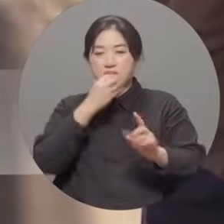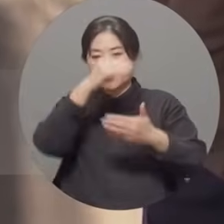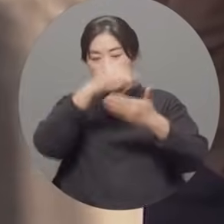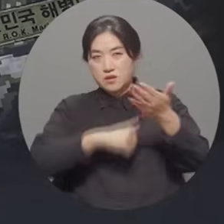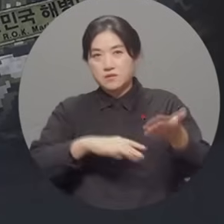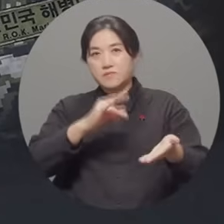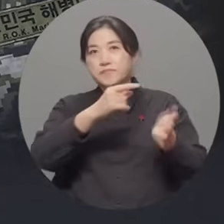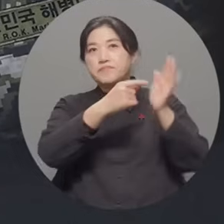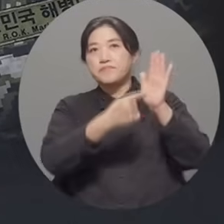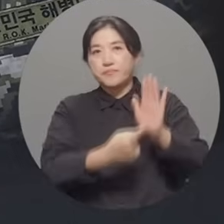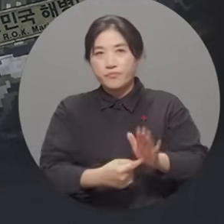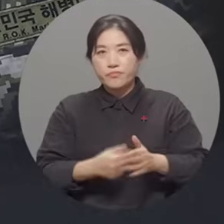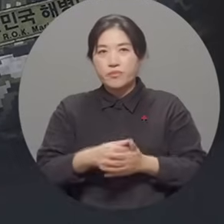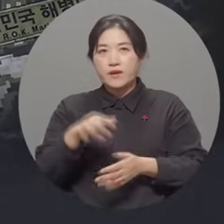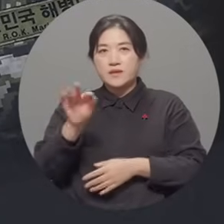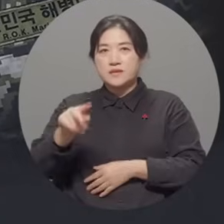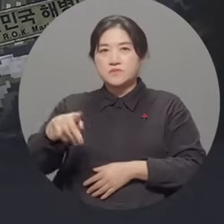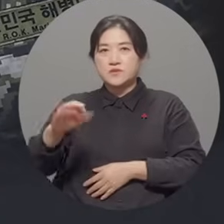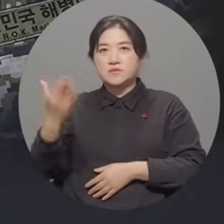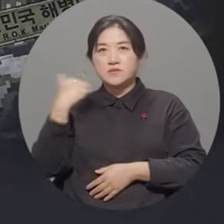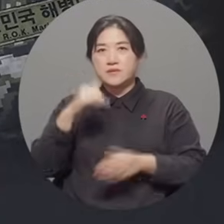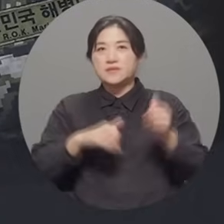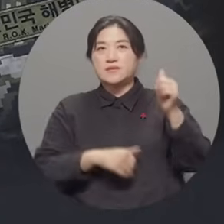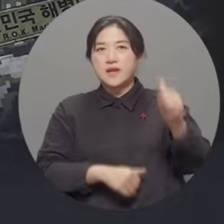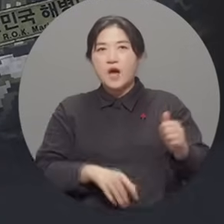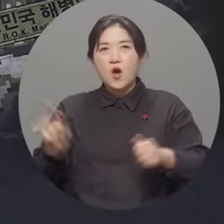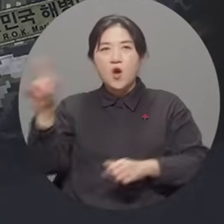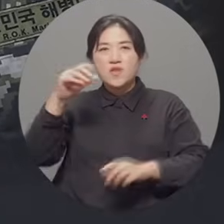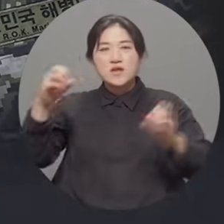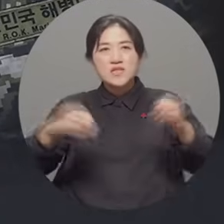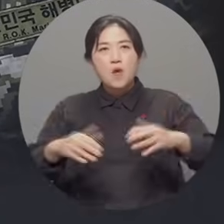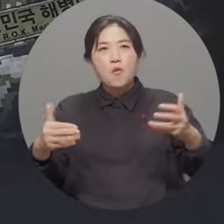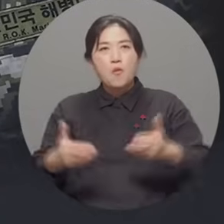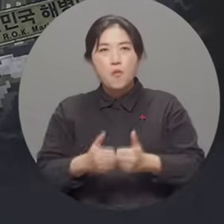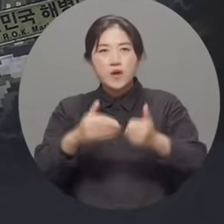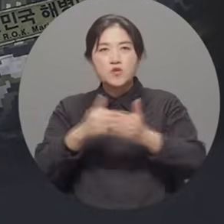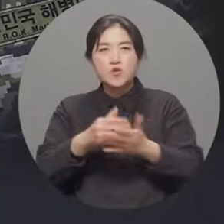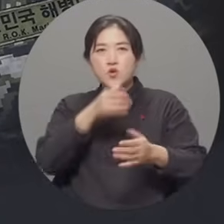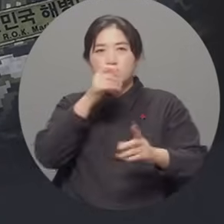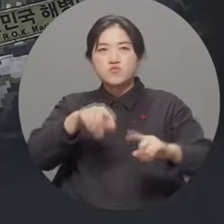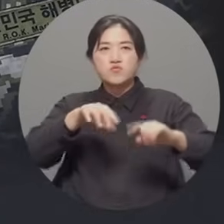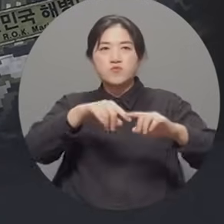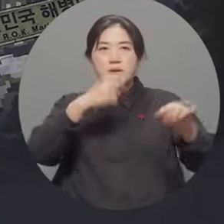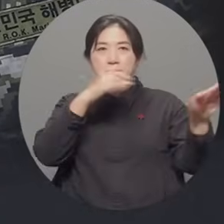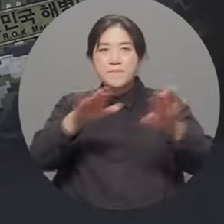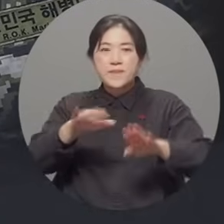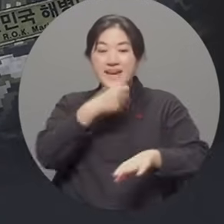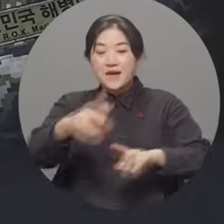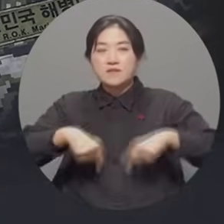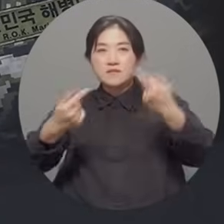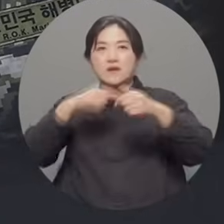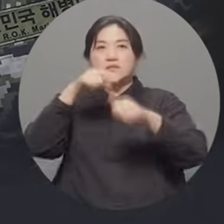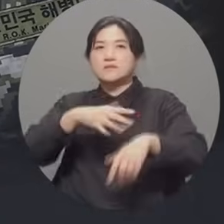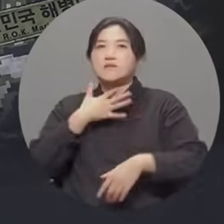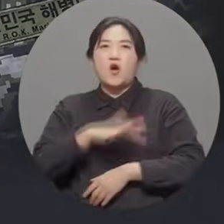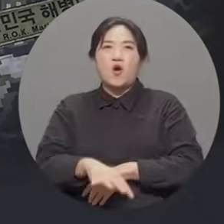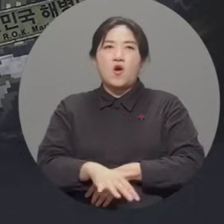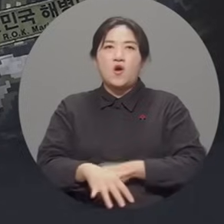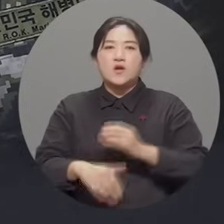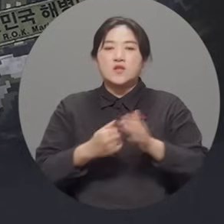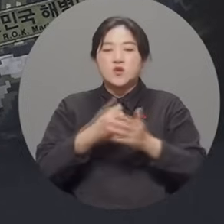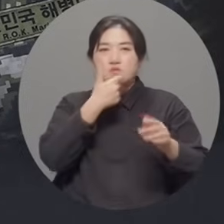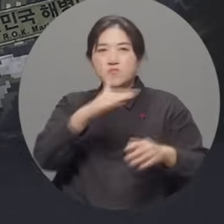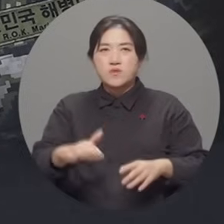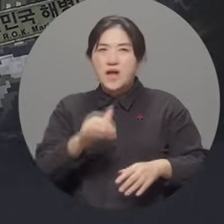공개됐습니다. 임성근 전 사단장은 어떠한 대화나 회의 중에도 물에 들어가란 지시를 한 적이 없다. 물에